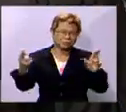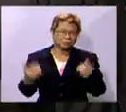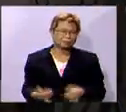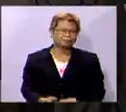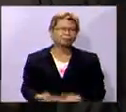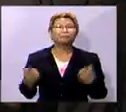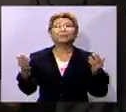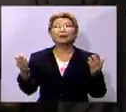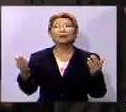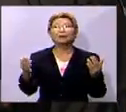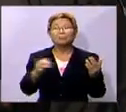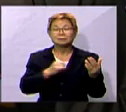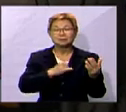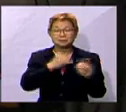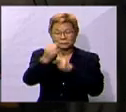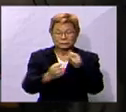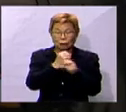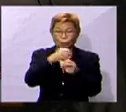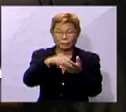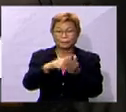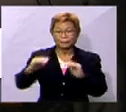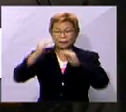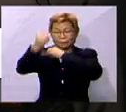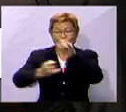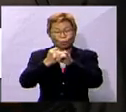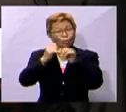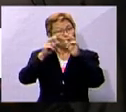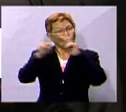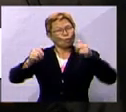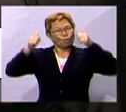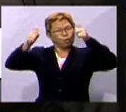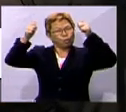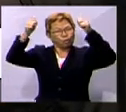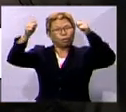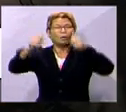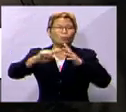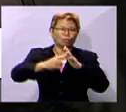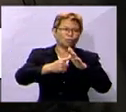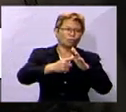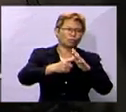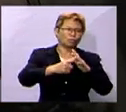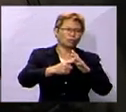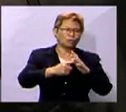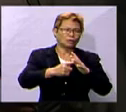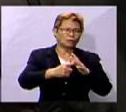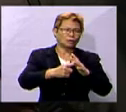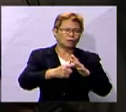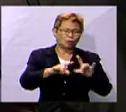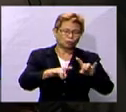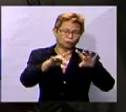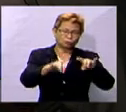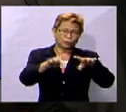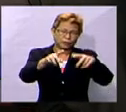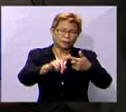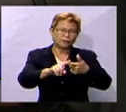Alhamdulillah, tahun ini saya punya pencapaian peringkat antarabangsa amat memberangsangkan, mula pada single di indoor Australia, lepas itu